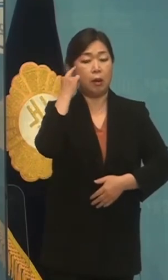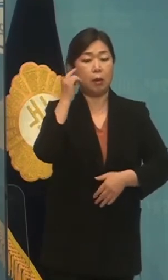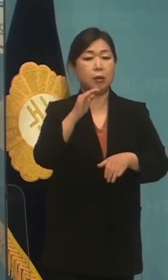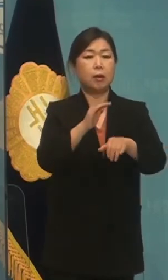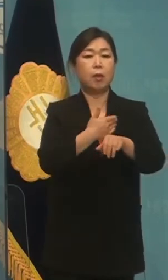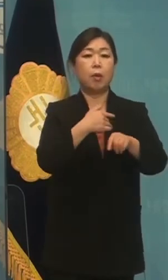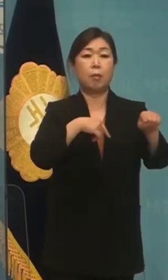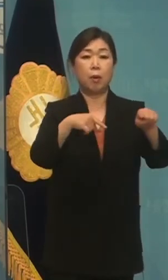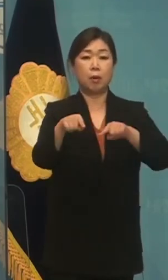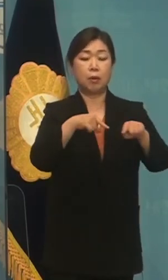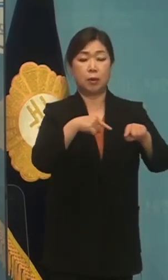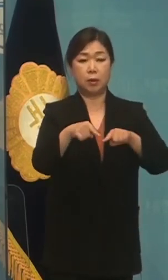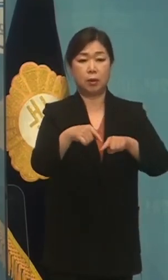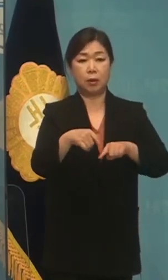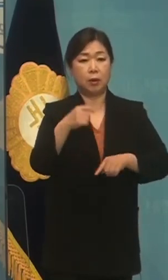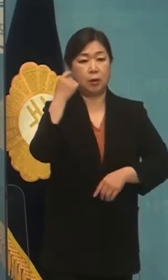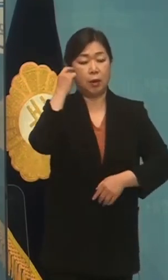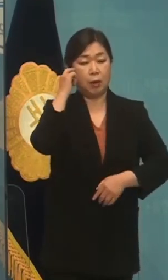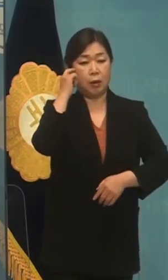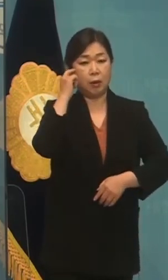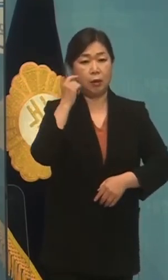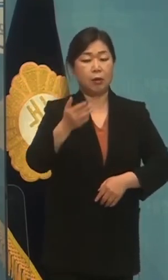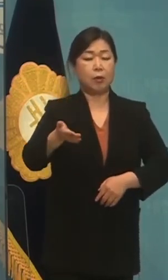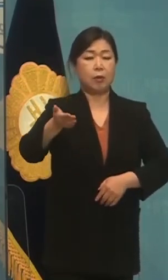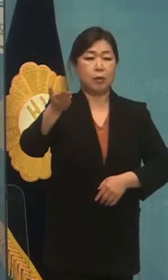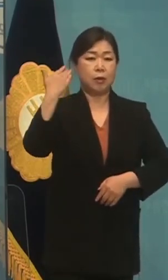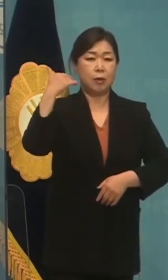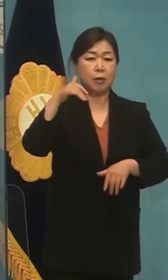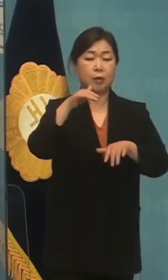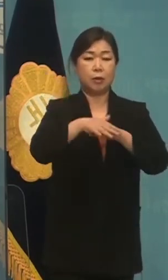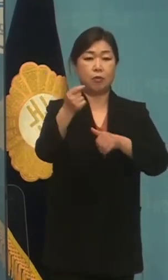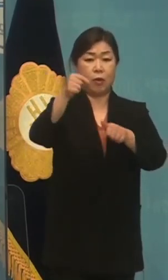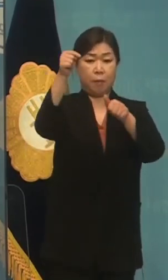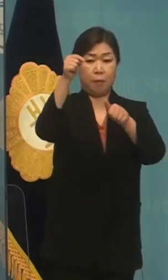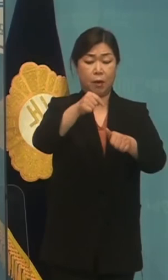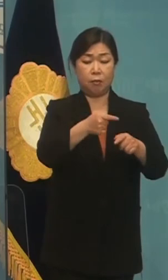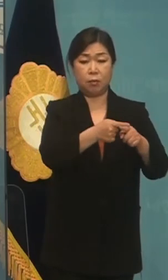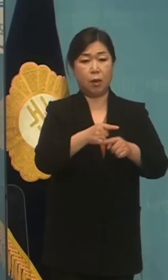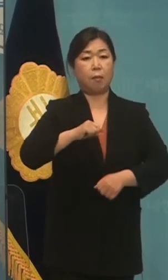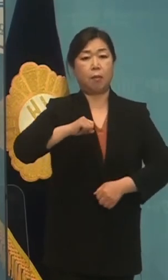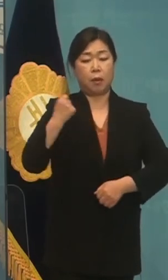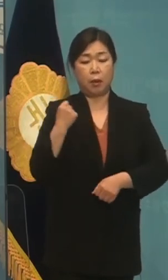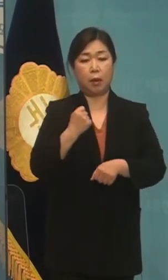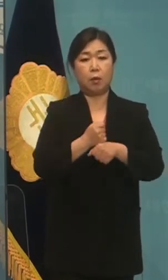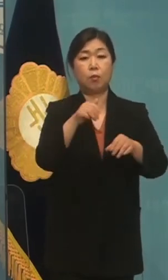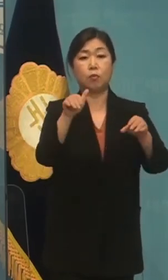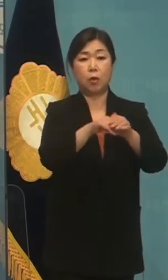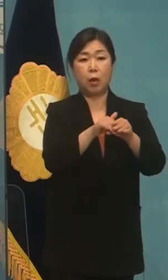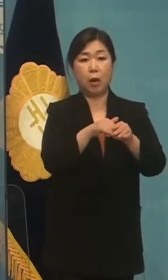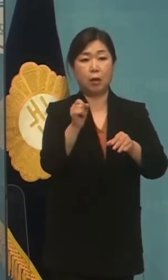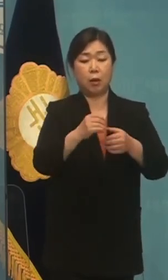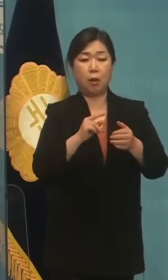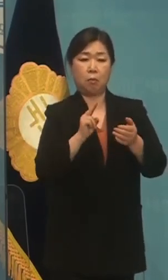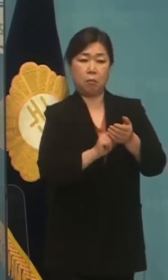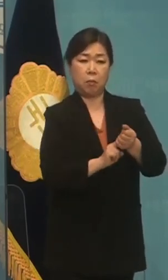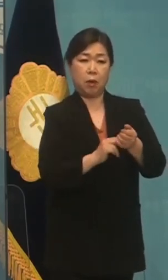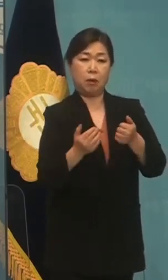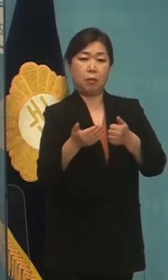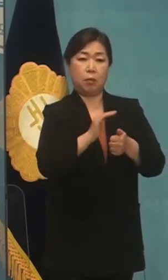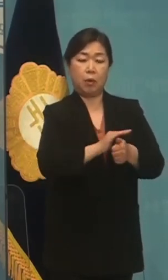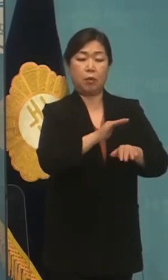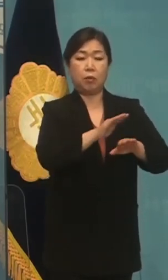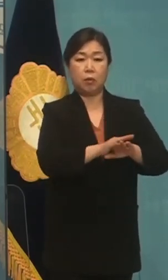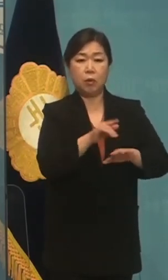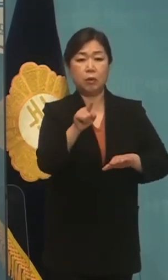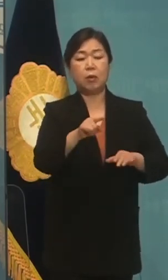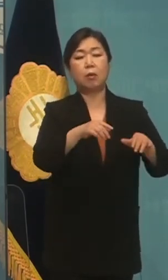지도 방식과 인식, 전 근대적인 상명 하복식의 문화, 그리고 이를 응기하는 체육계의